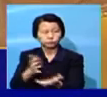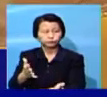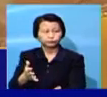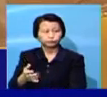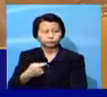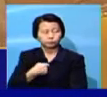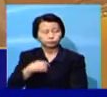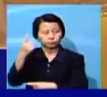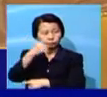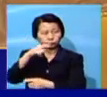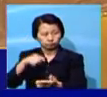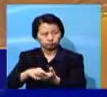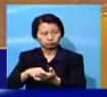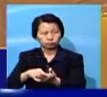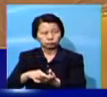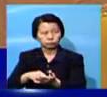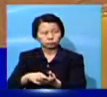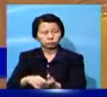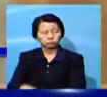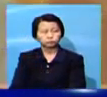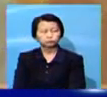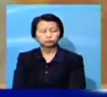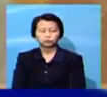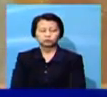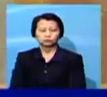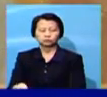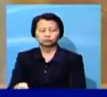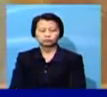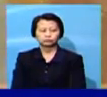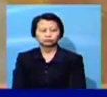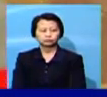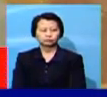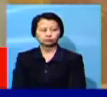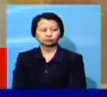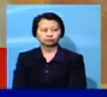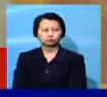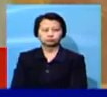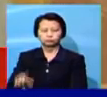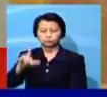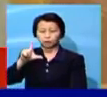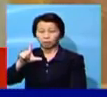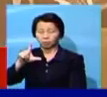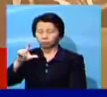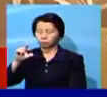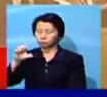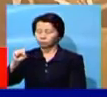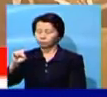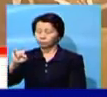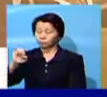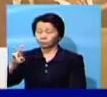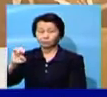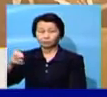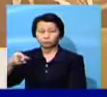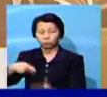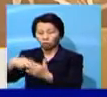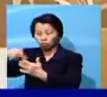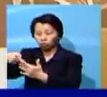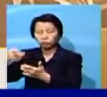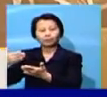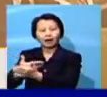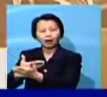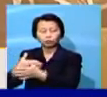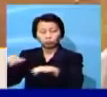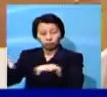kelar dengan persetujuan yang baru Lembah sirih adalah projek pembangunan kawasan baru yang